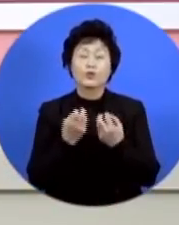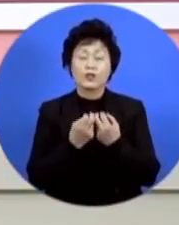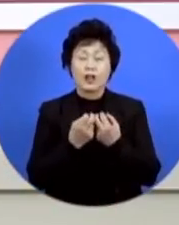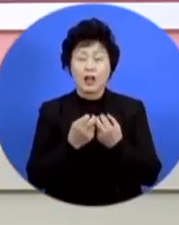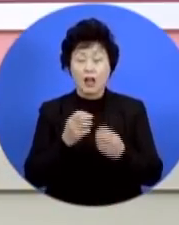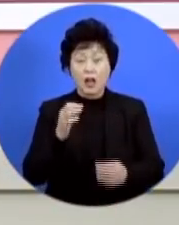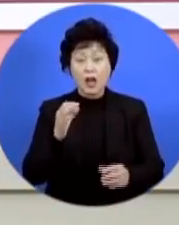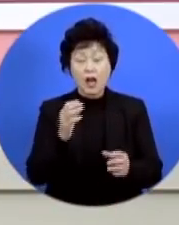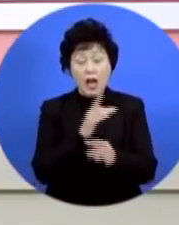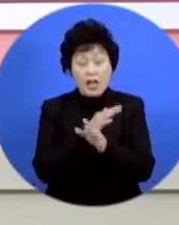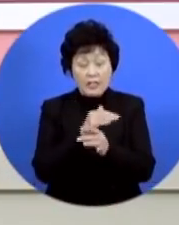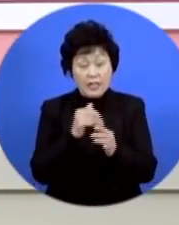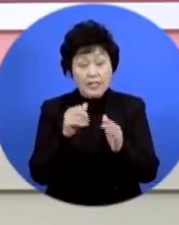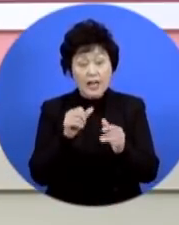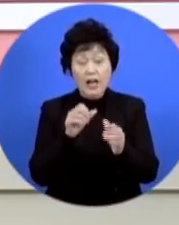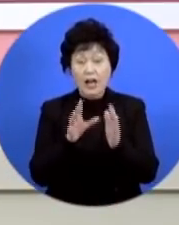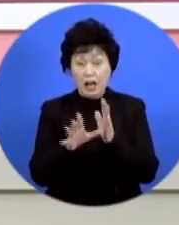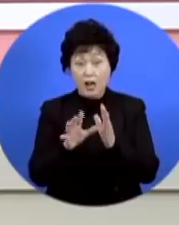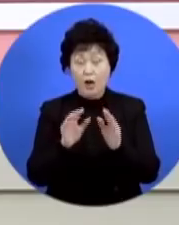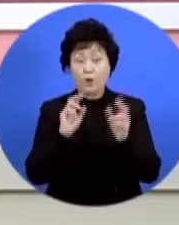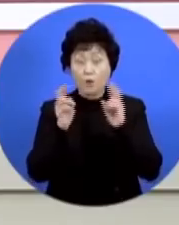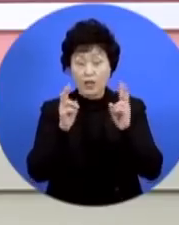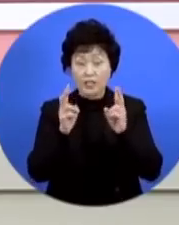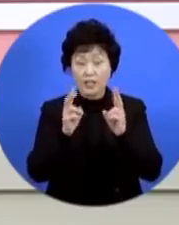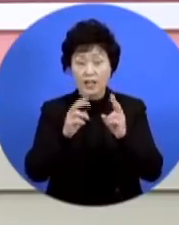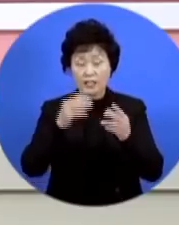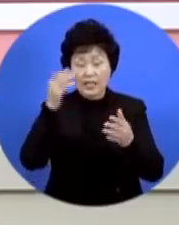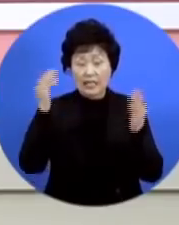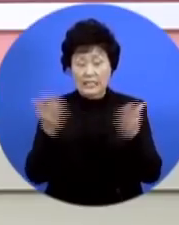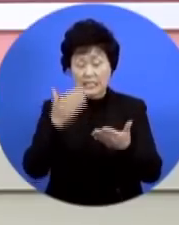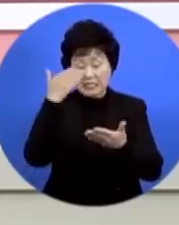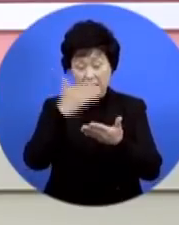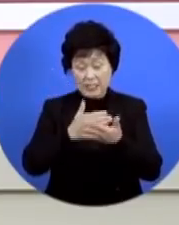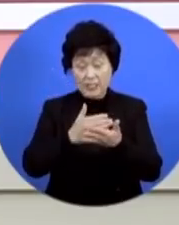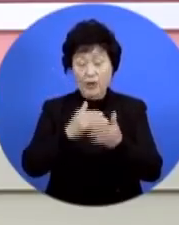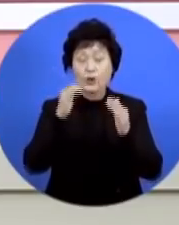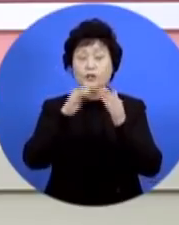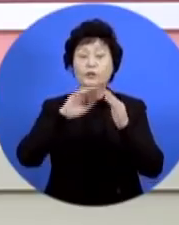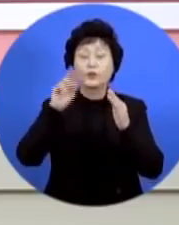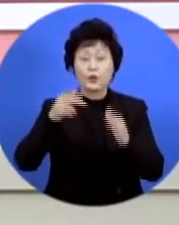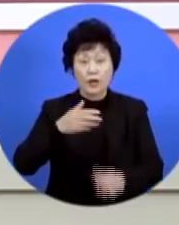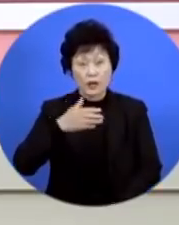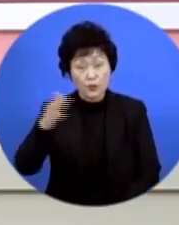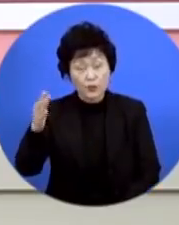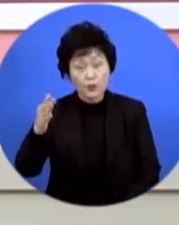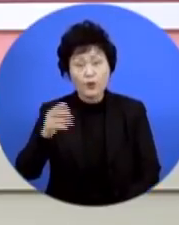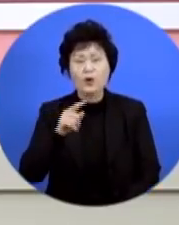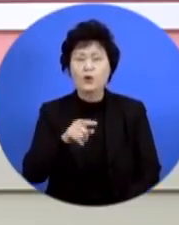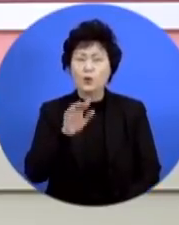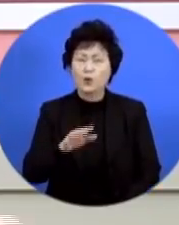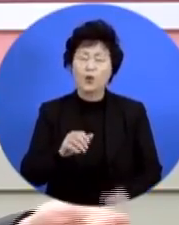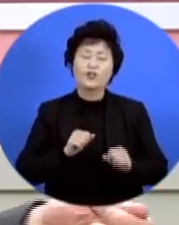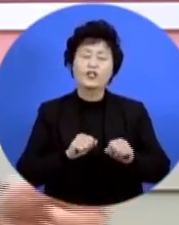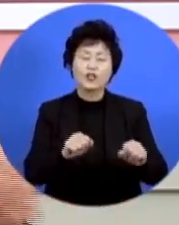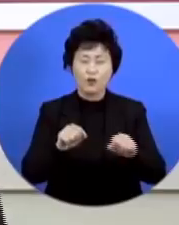청소. 예, 네, 그러니까 미국은 또 카페트잖아요. 예. 이걸 다 베큐을 해야 되는데 이게 한 수십 개 그걸 다